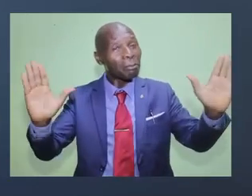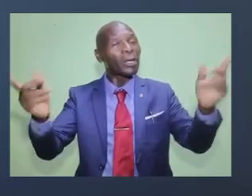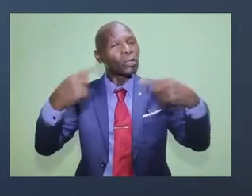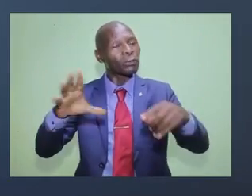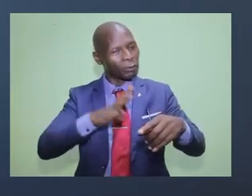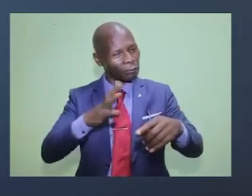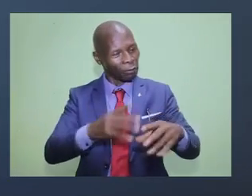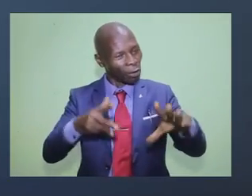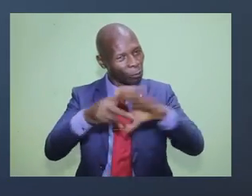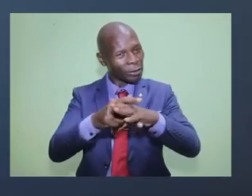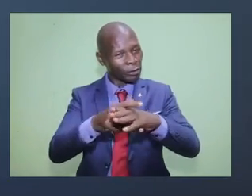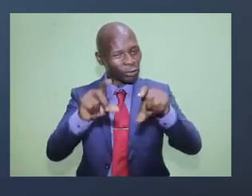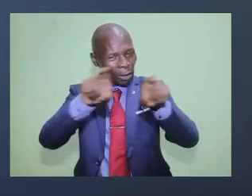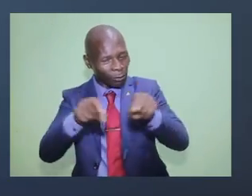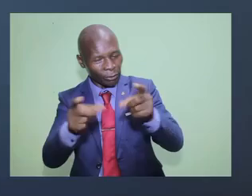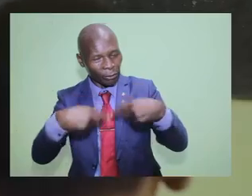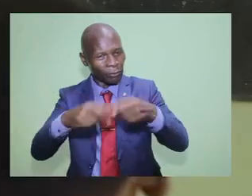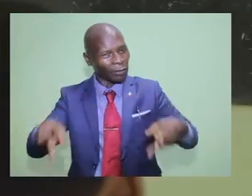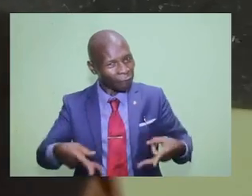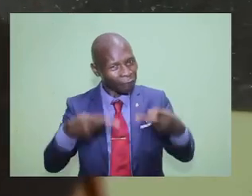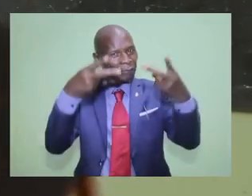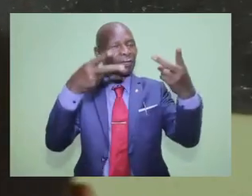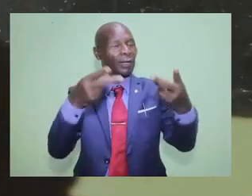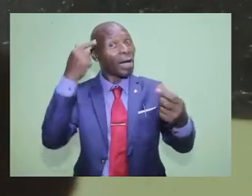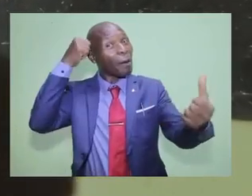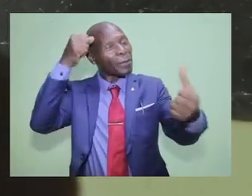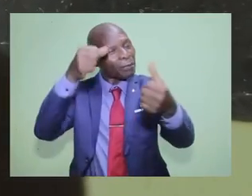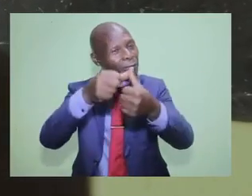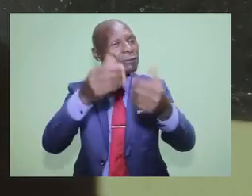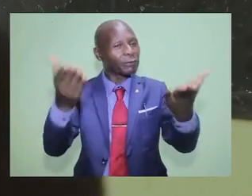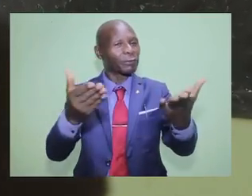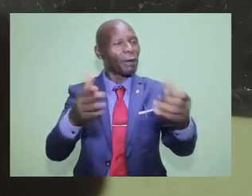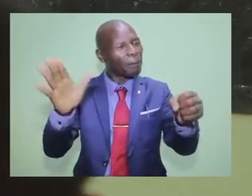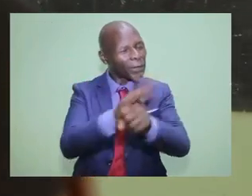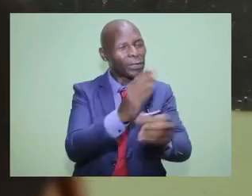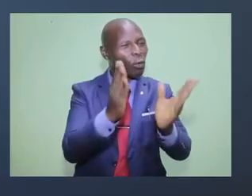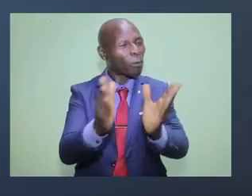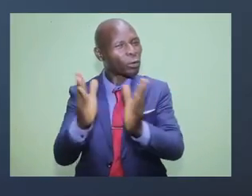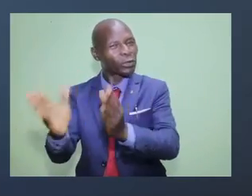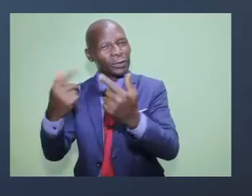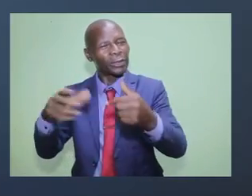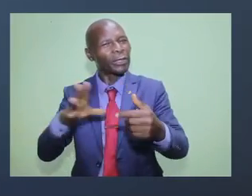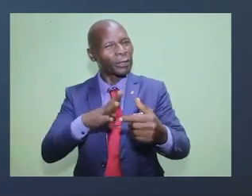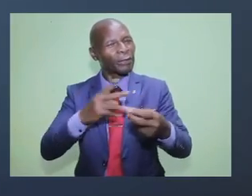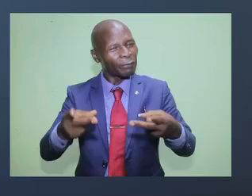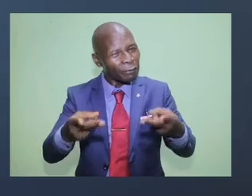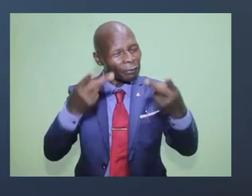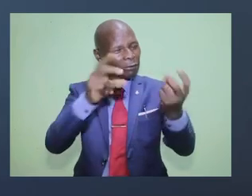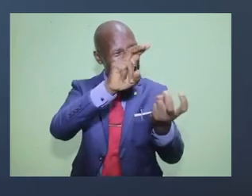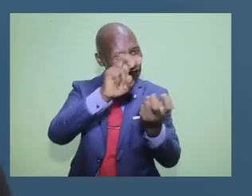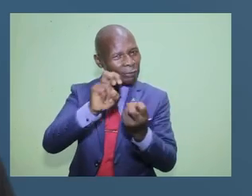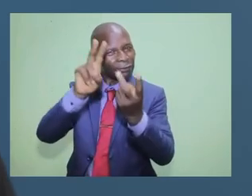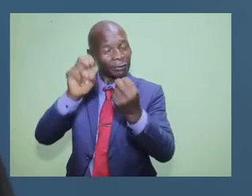Cependant, alors que vous entamez ce nouveau chapitre de votre vie, rappelez-vous que le monde est vaste et plein d'opportunités qui ne demandent qu'à